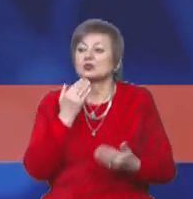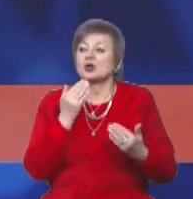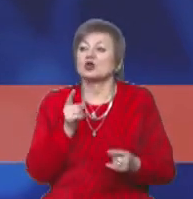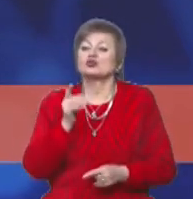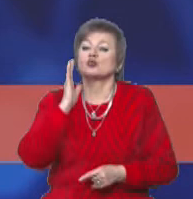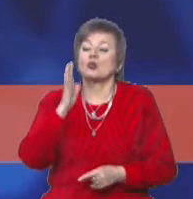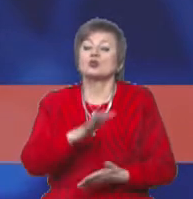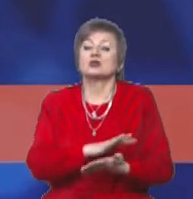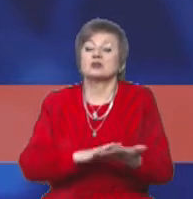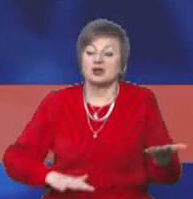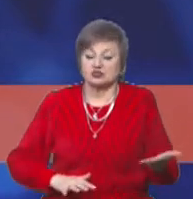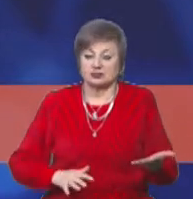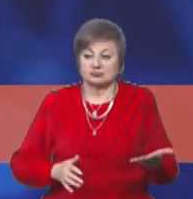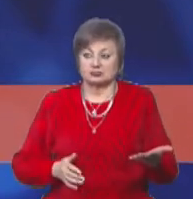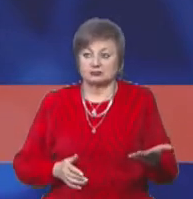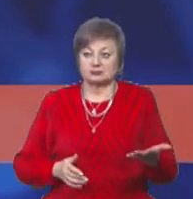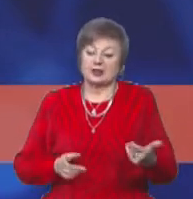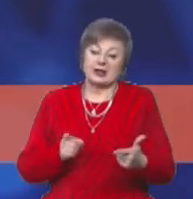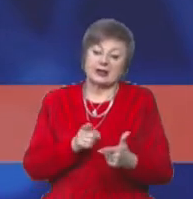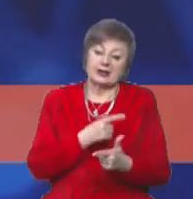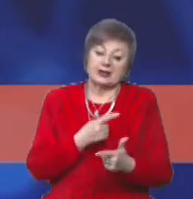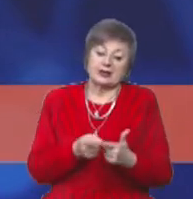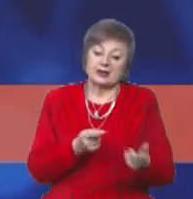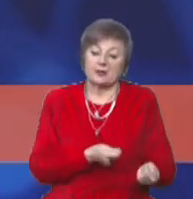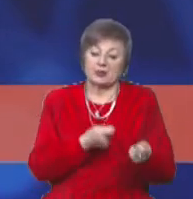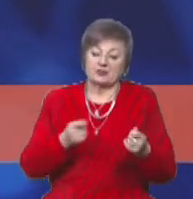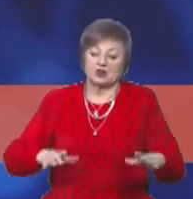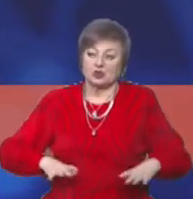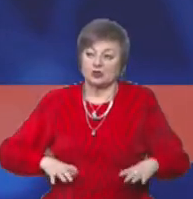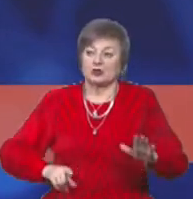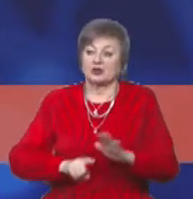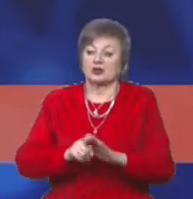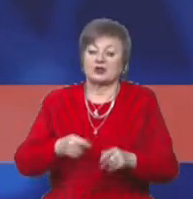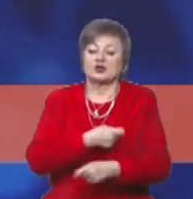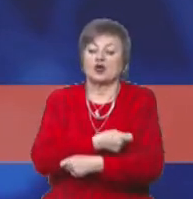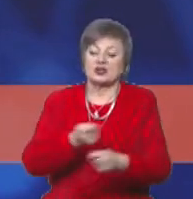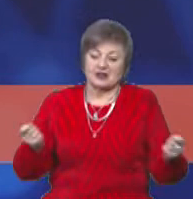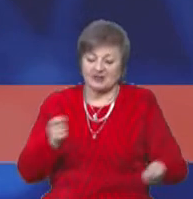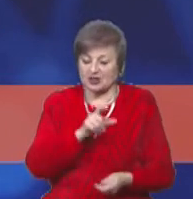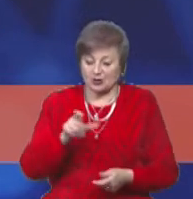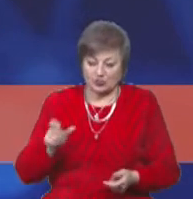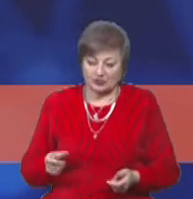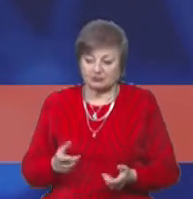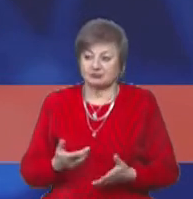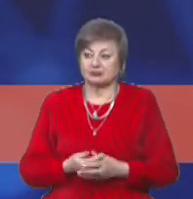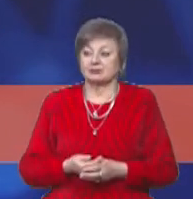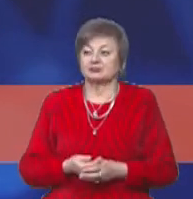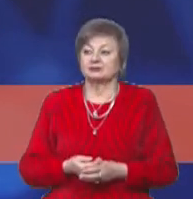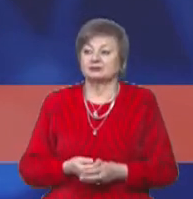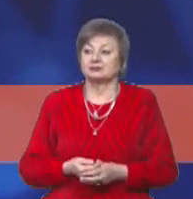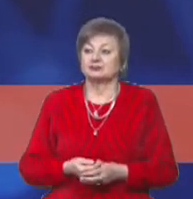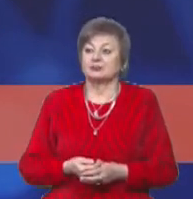что же будет дальше? То есть либо вы привезете и начнете раздавать их в хорошие ручки. И такие